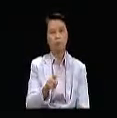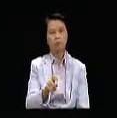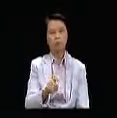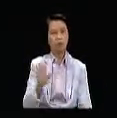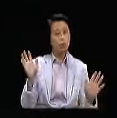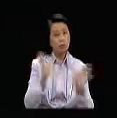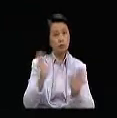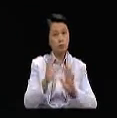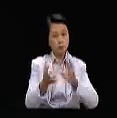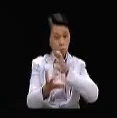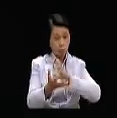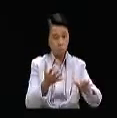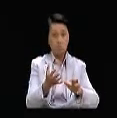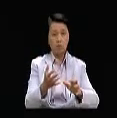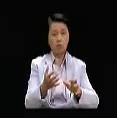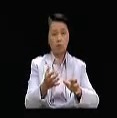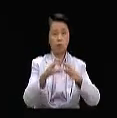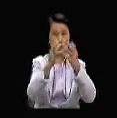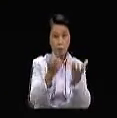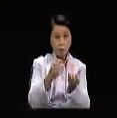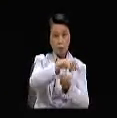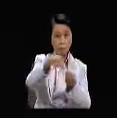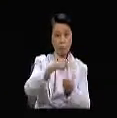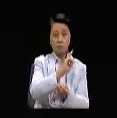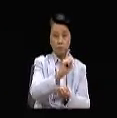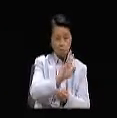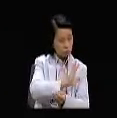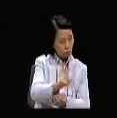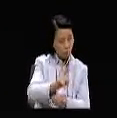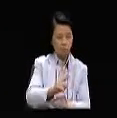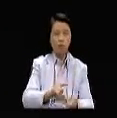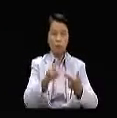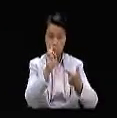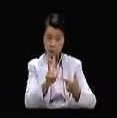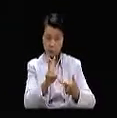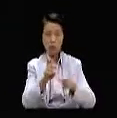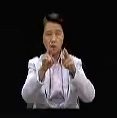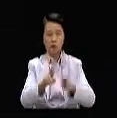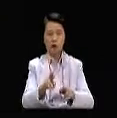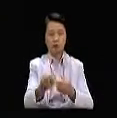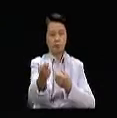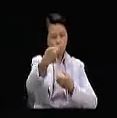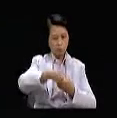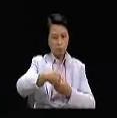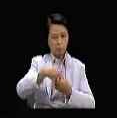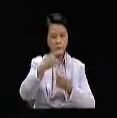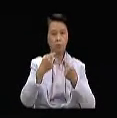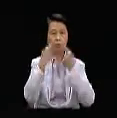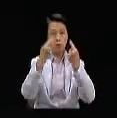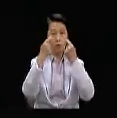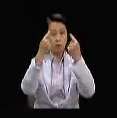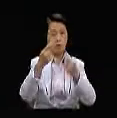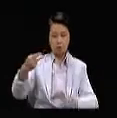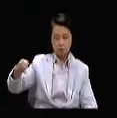tidak memusnahkan alat kita yang keduanya turut sama untuk menjayakan penghijauan